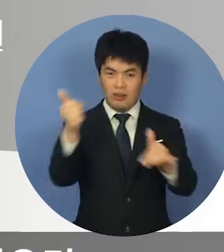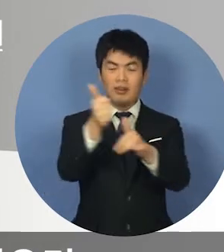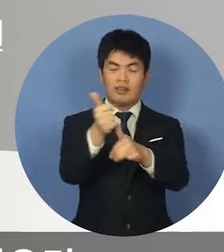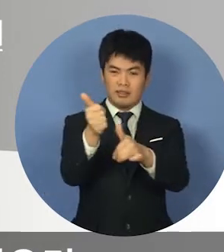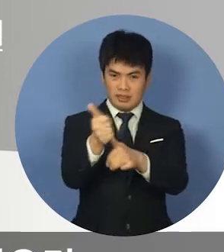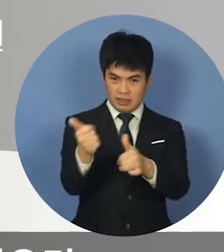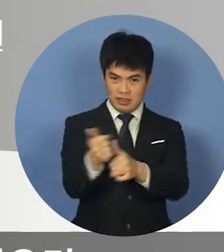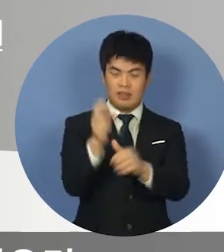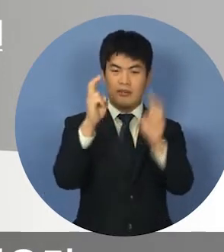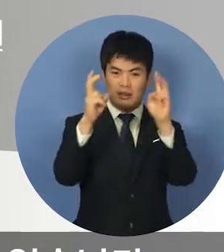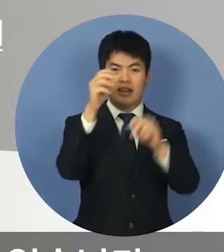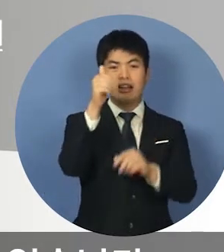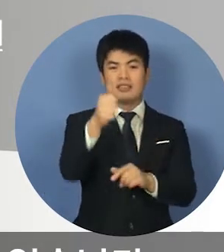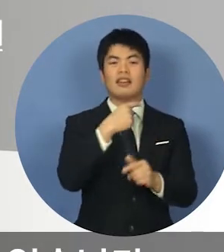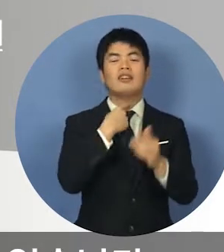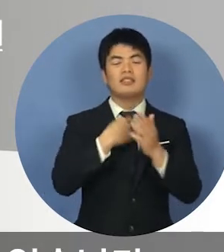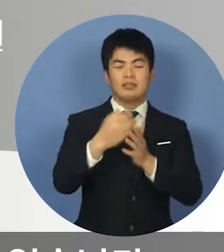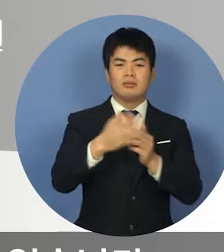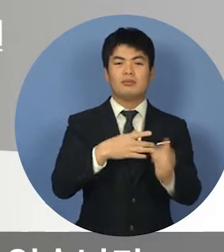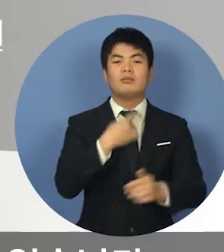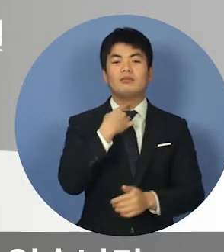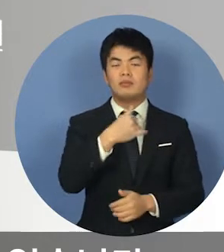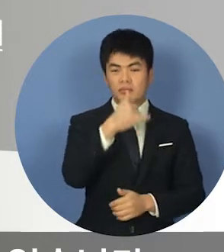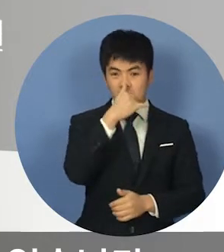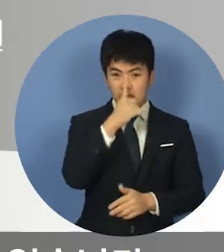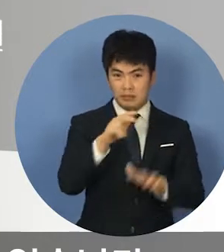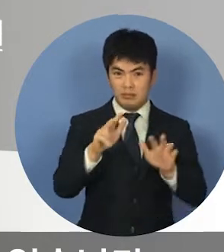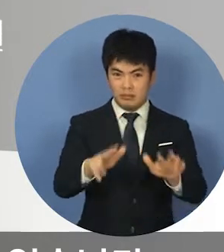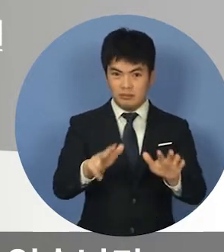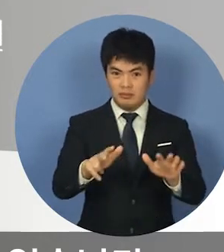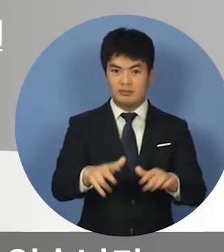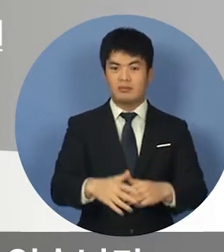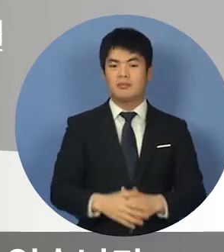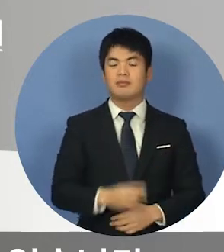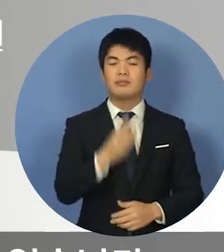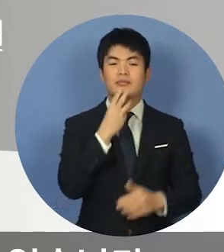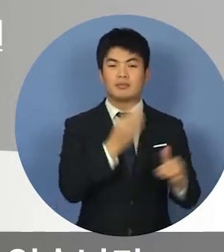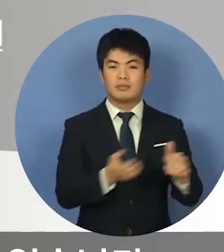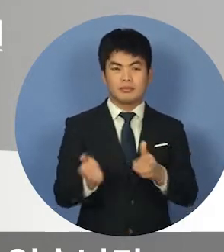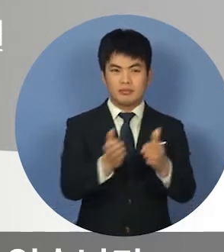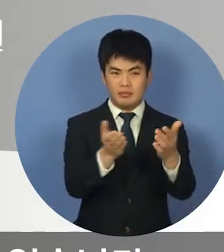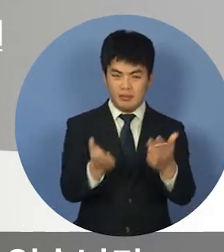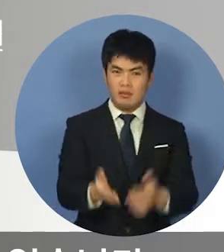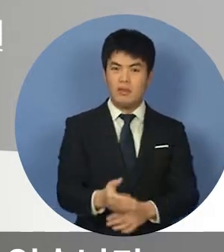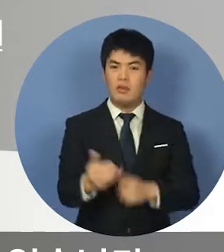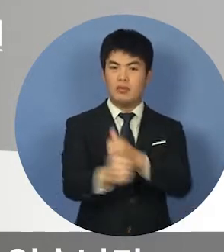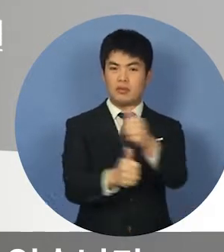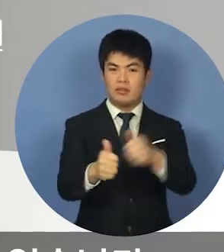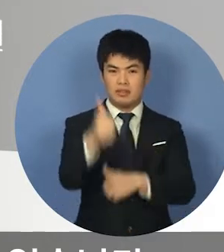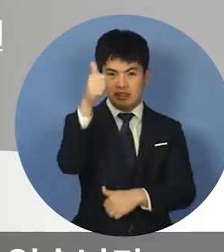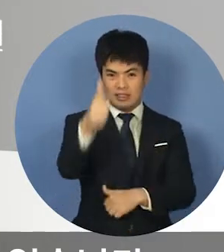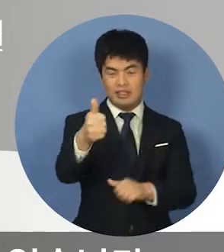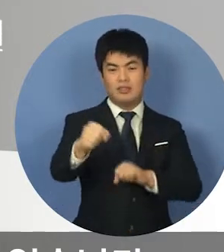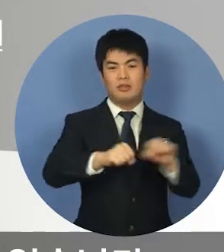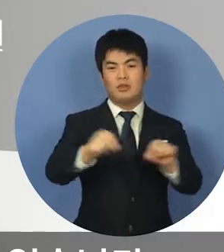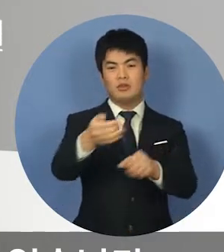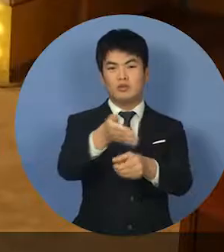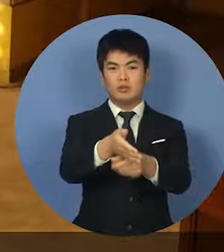회장 등을 역임했으며 현재 국토부 중앙건축위원과 경기도 공동위원회 위원장으로 활동하고